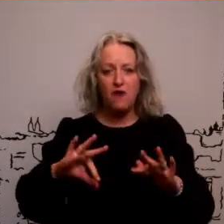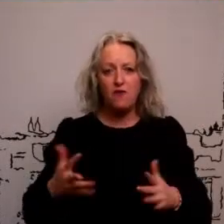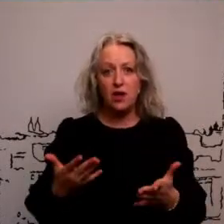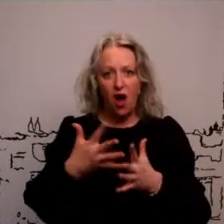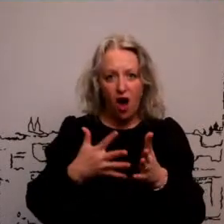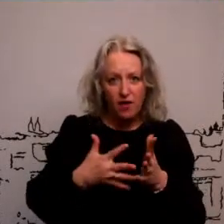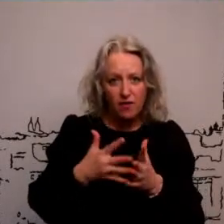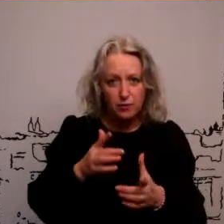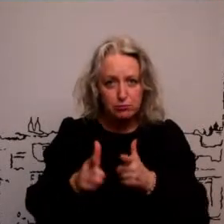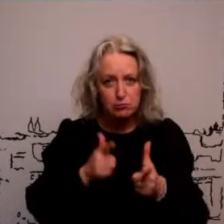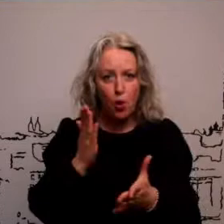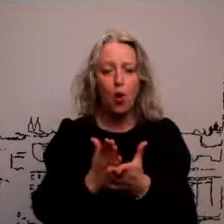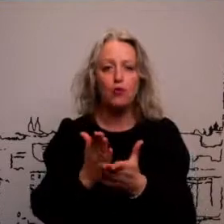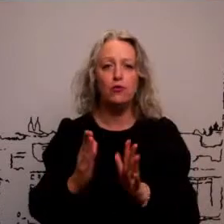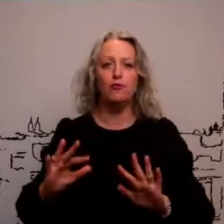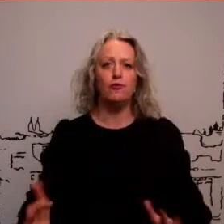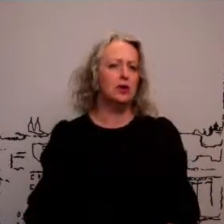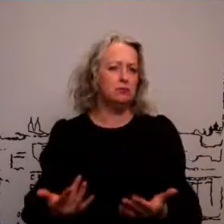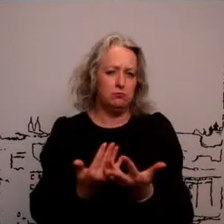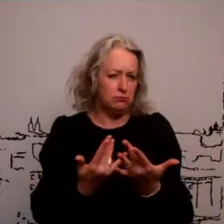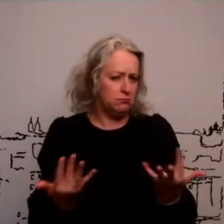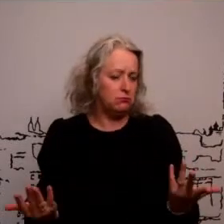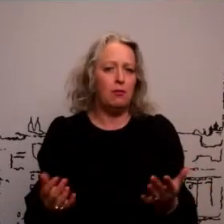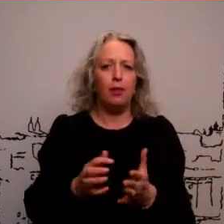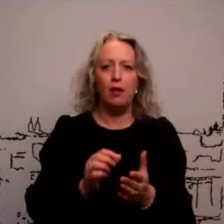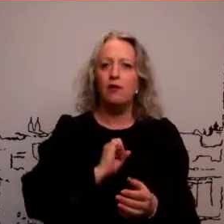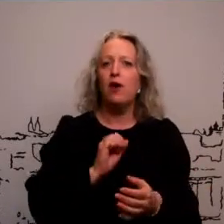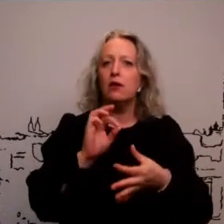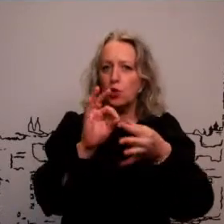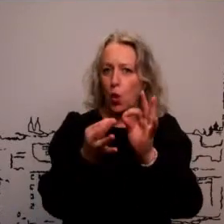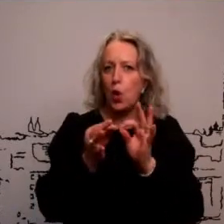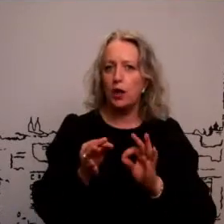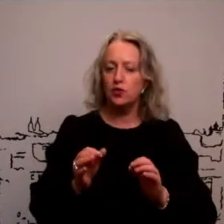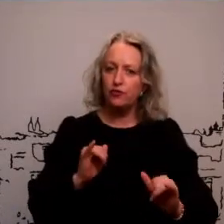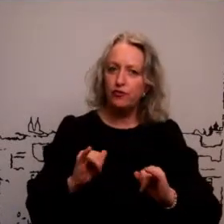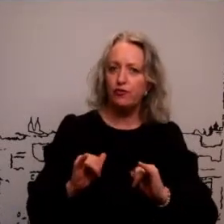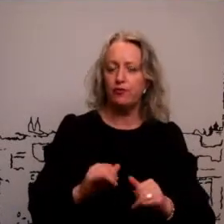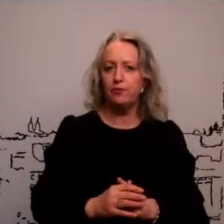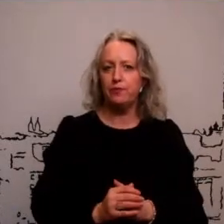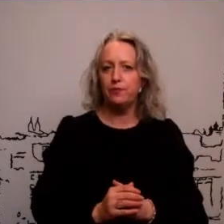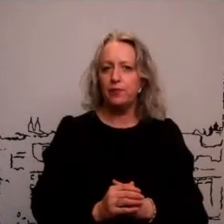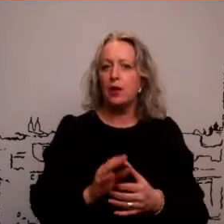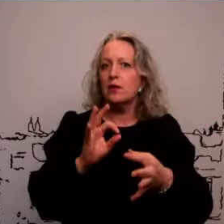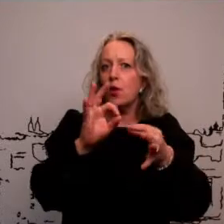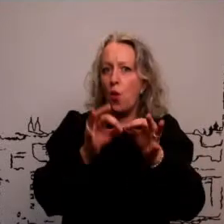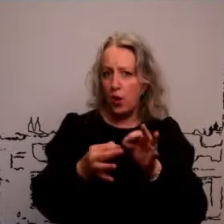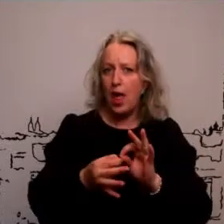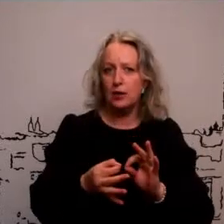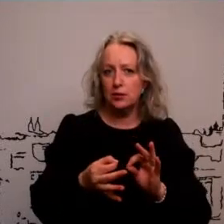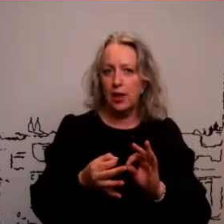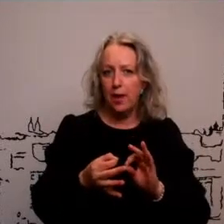näol. Et see on puhas korrektsus ja mida korrektsemad